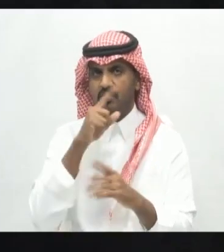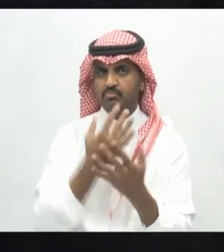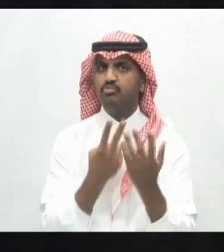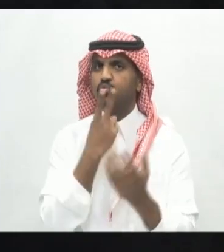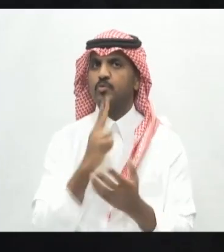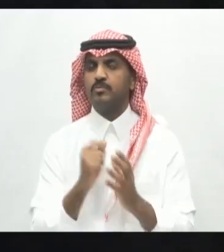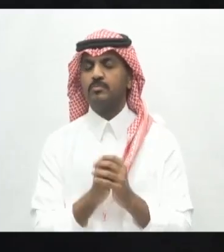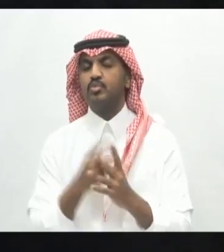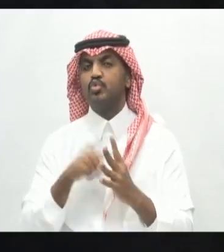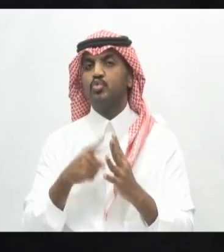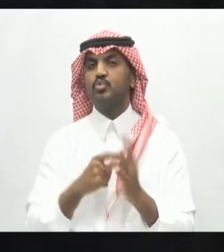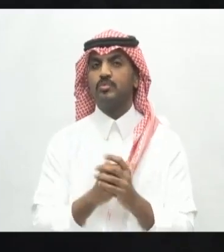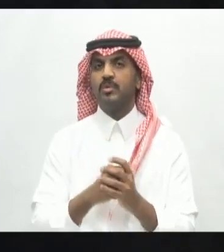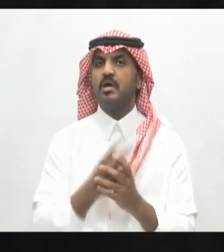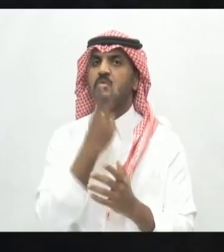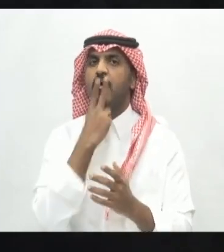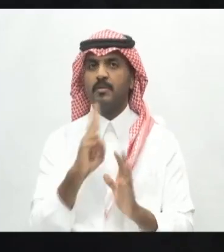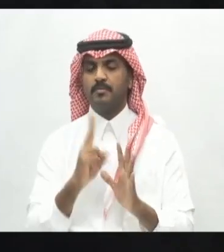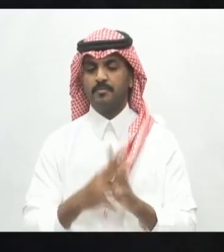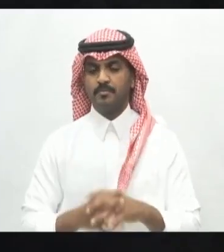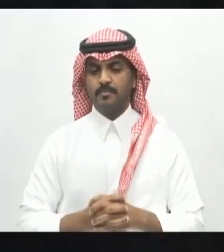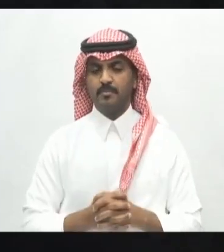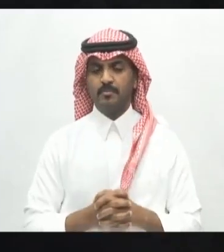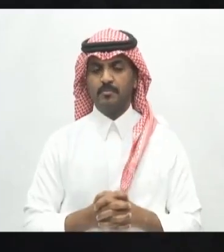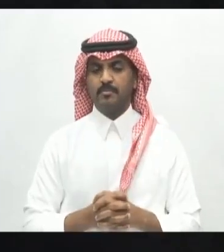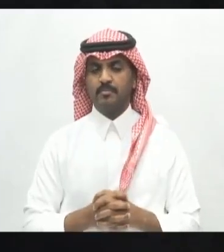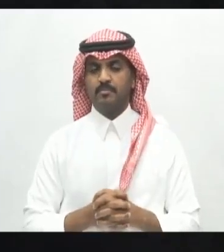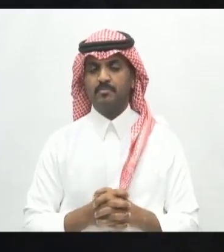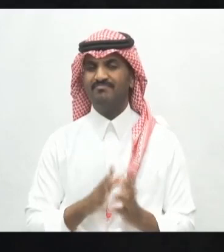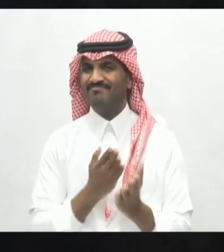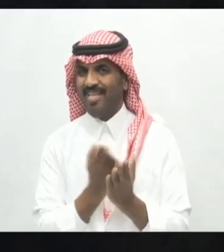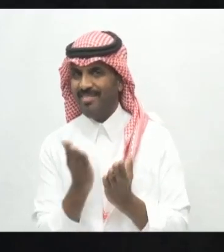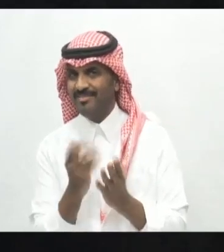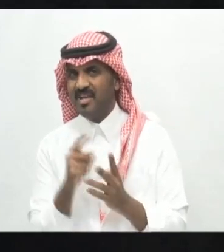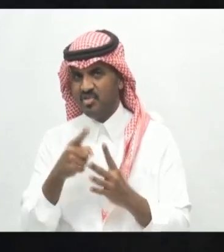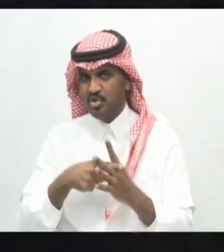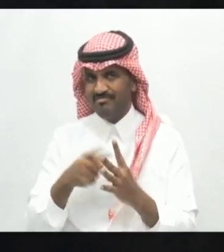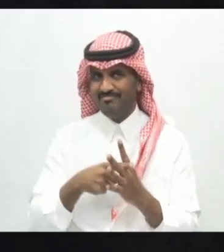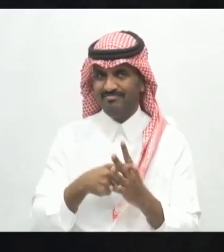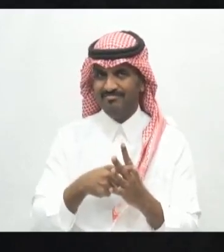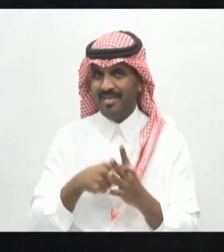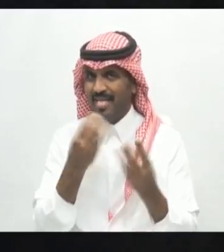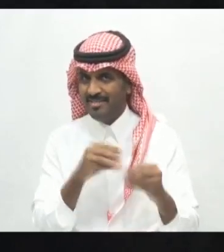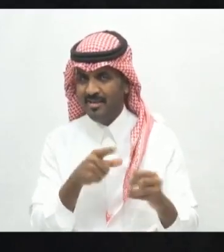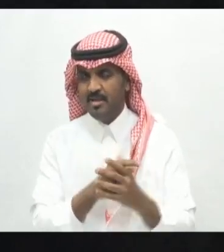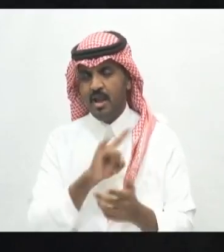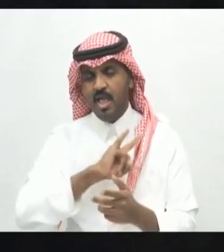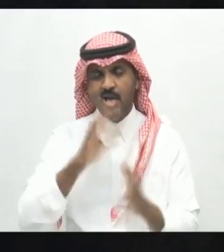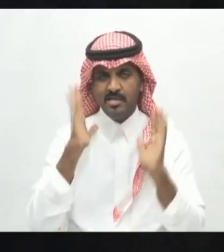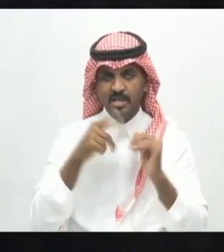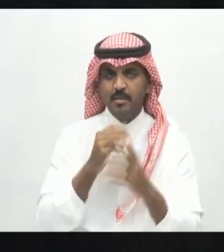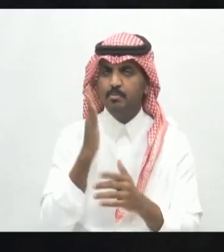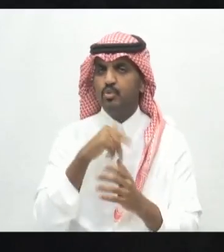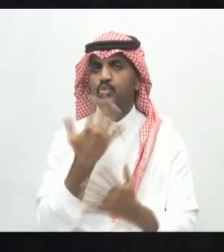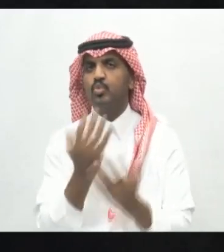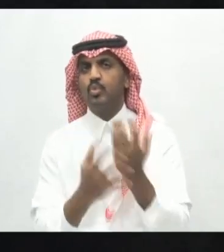شروط صحه الصلاه الطهاره فاختل هذا الشرط اذا لا صلاه بغير وضوء لا صلاه